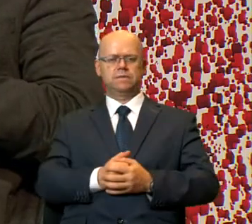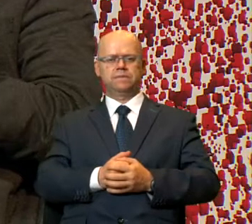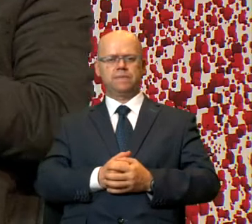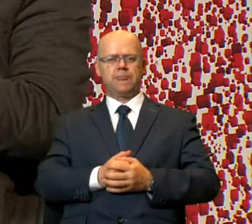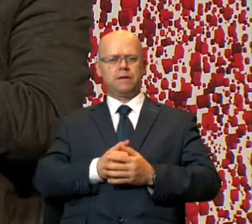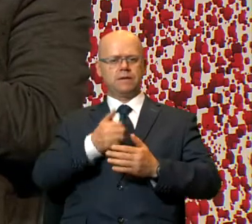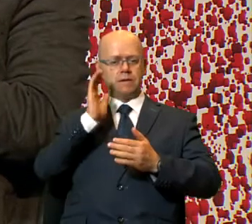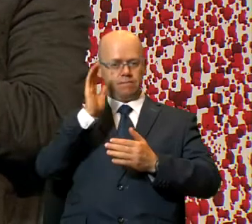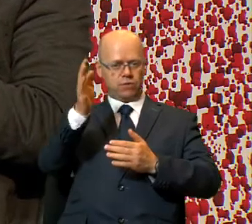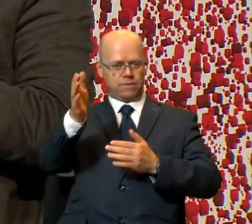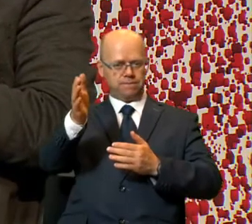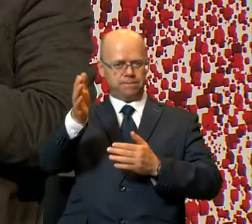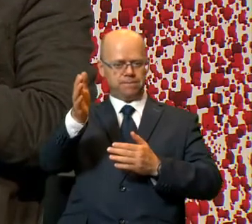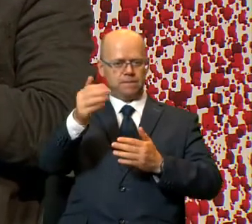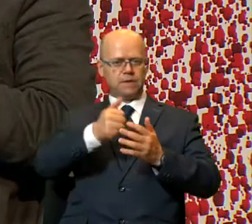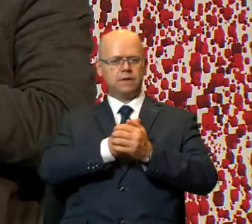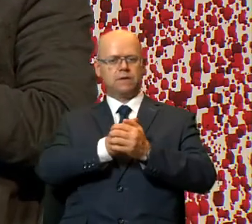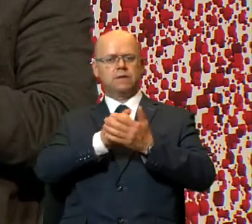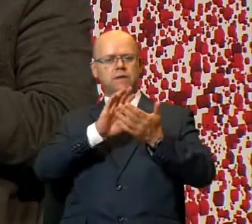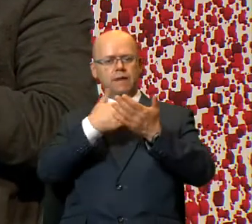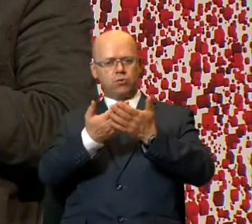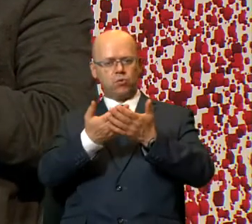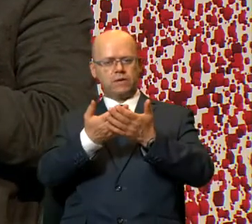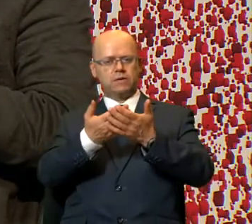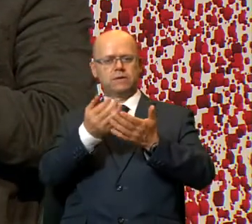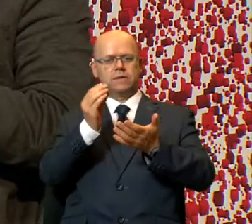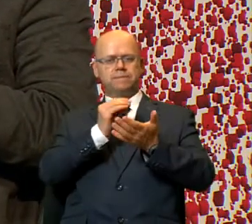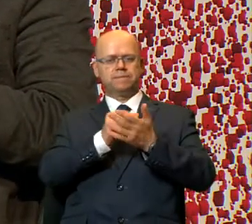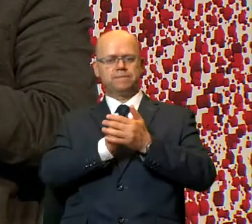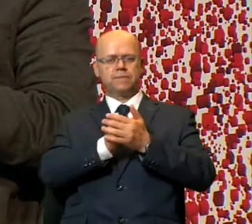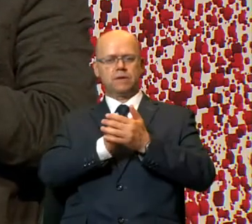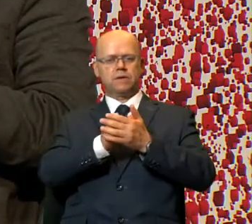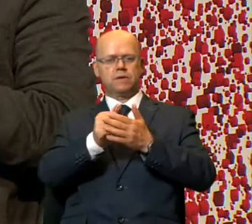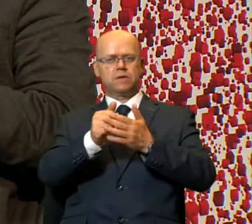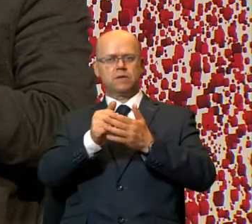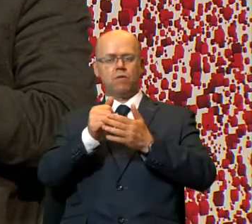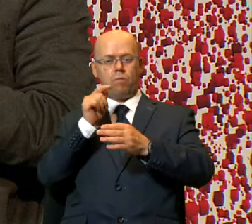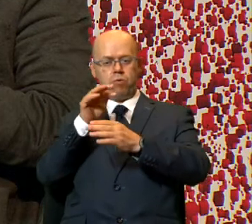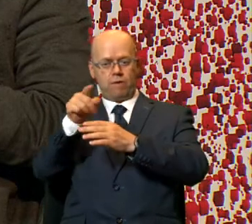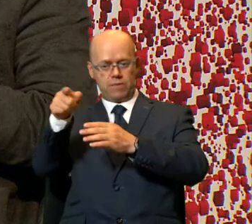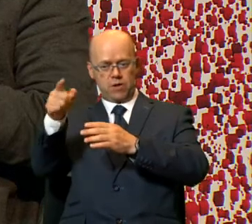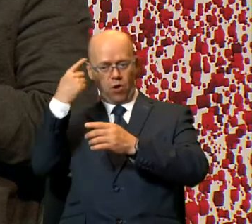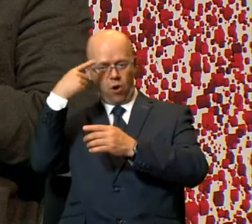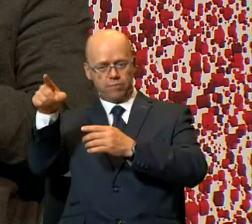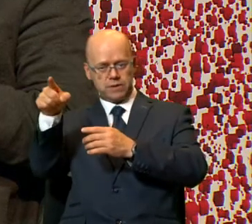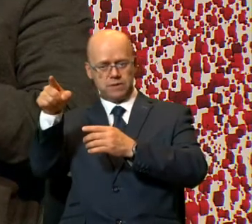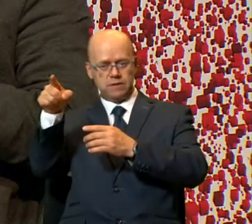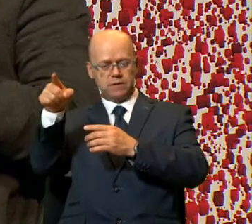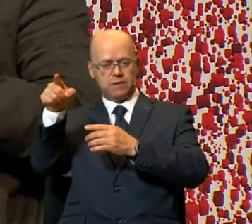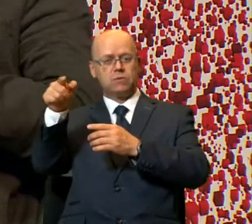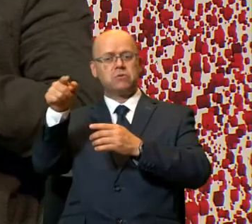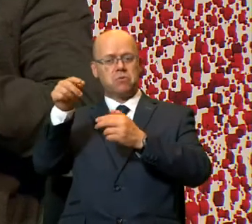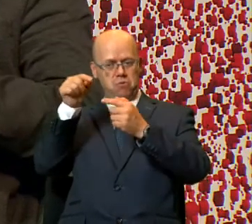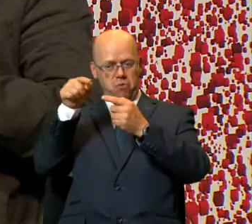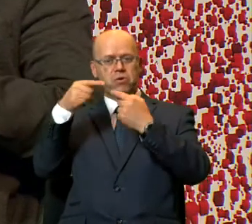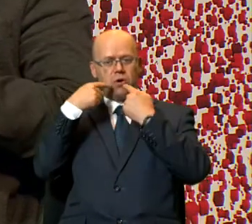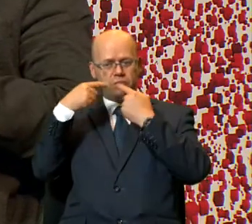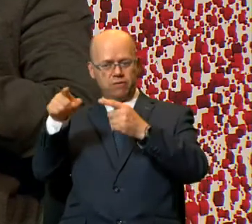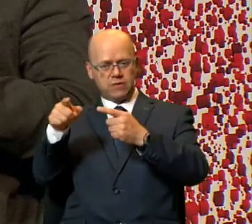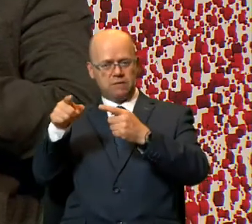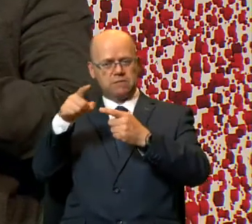potem, jeżeli przypiszemy sprawstwo innym, obcym, wtedy jest to właśnie ta